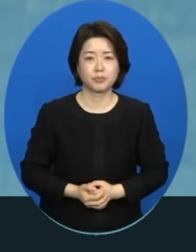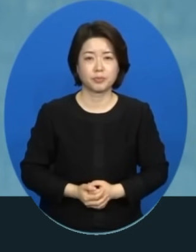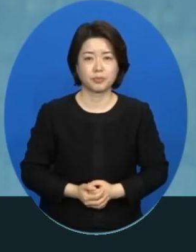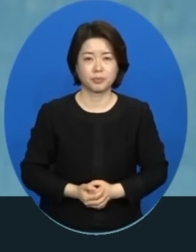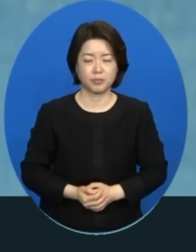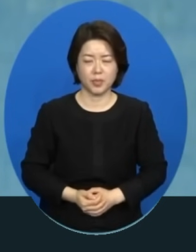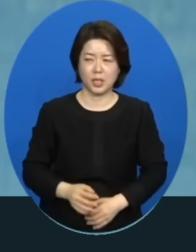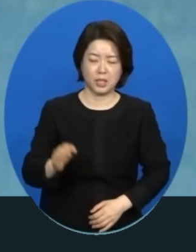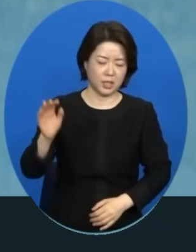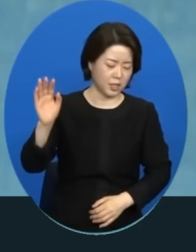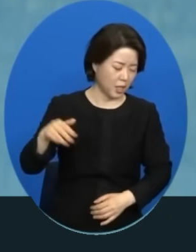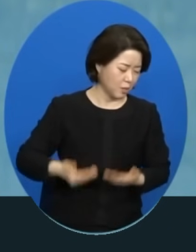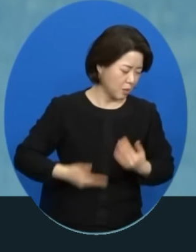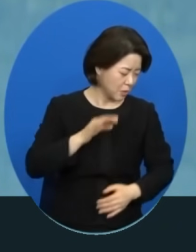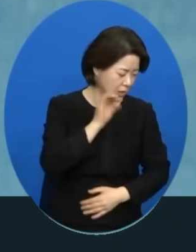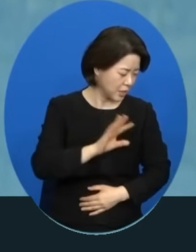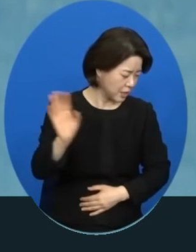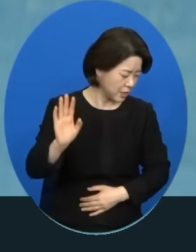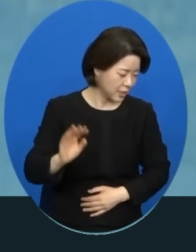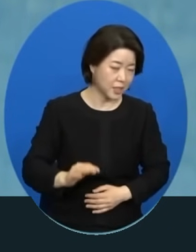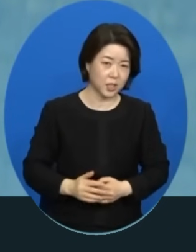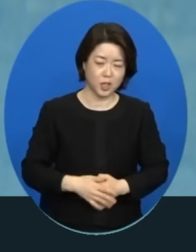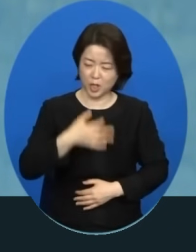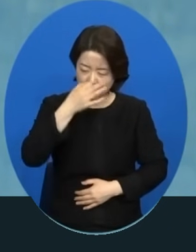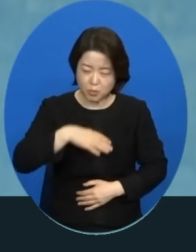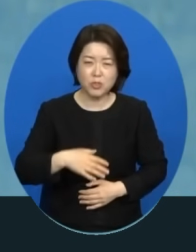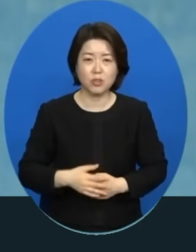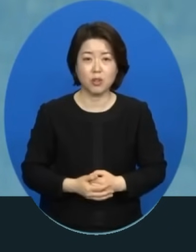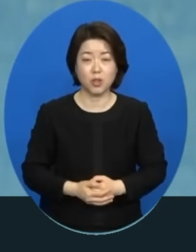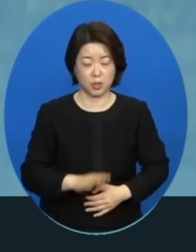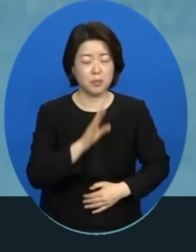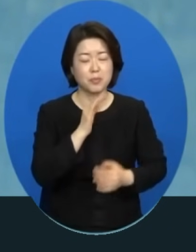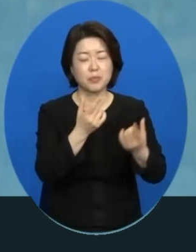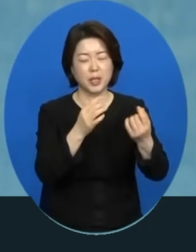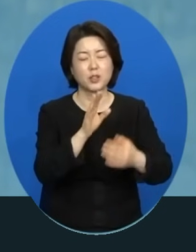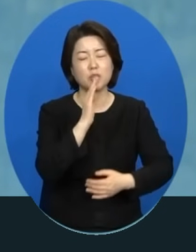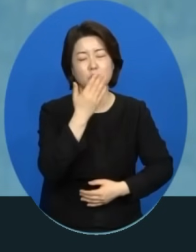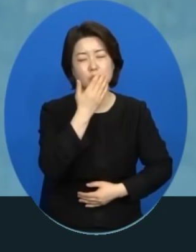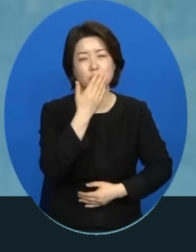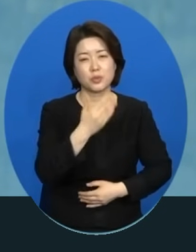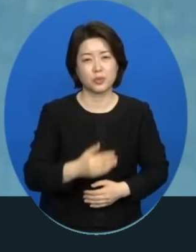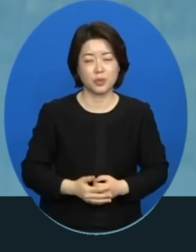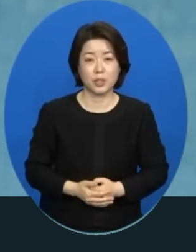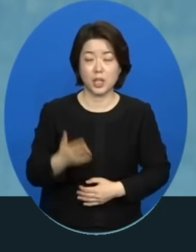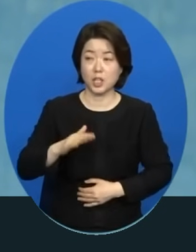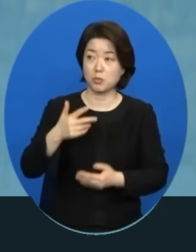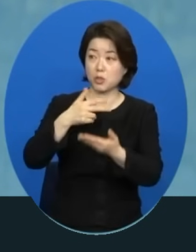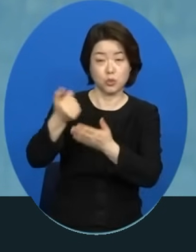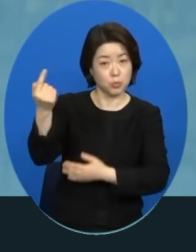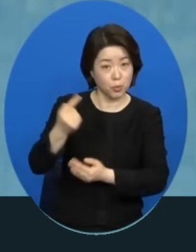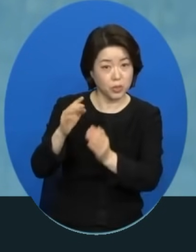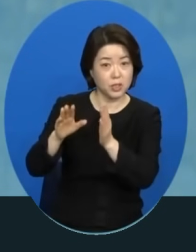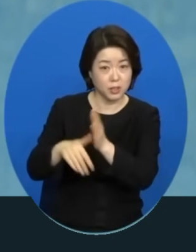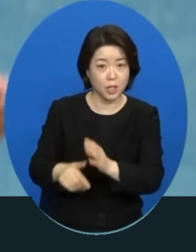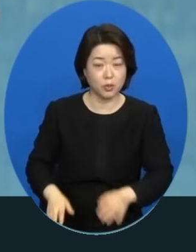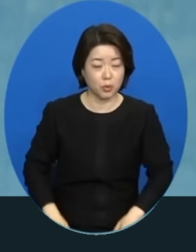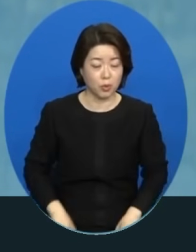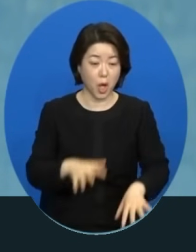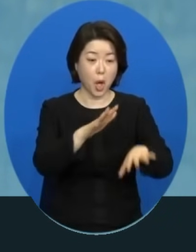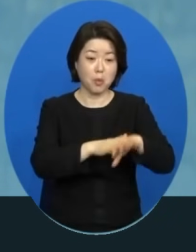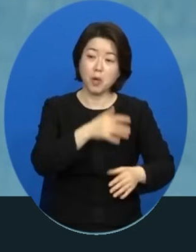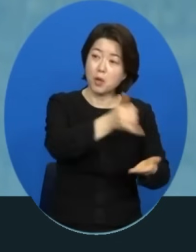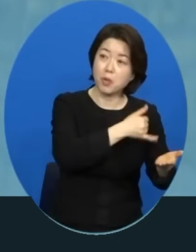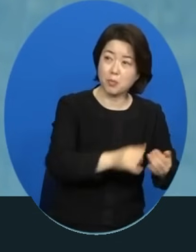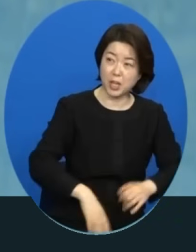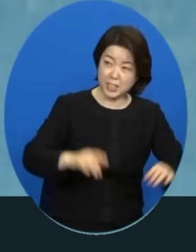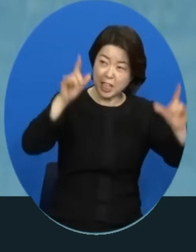아이, 바빠서 안 돼요. 힘들어요. 물론, 그렇죠. 근데 주님이 오실 때도 밭갈러 가느라. 아, 나